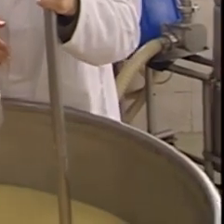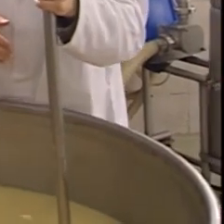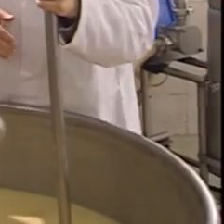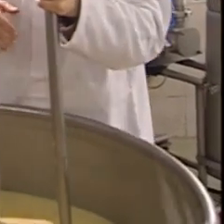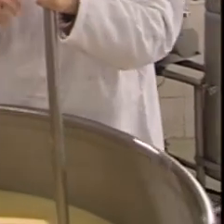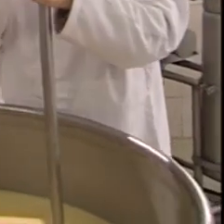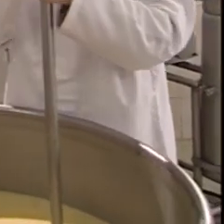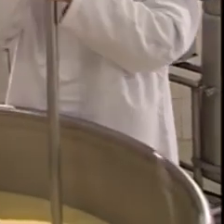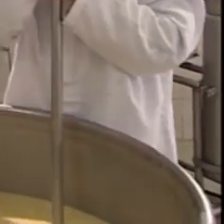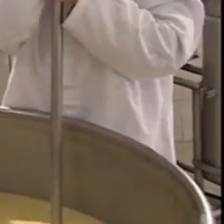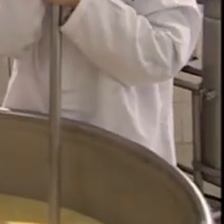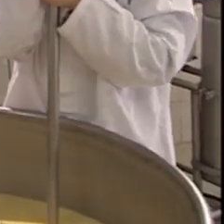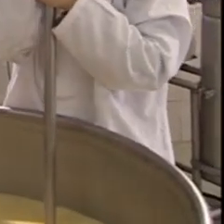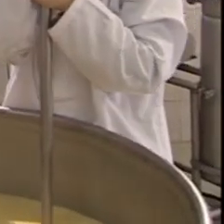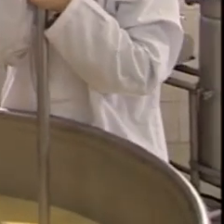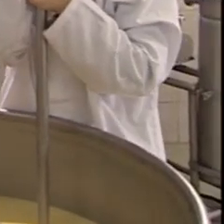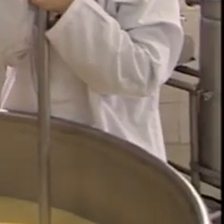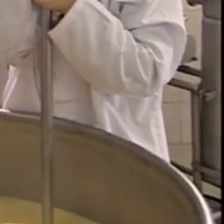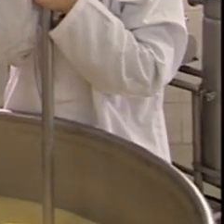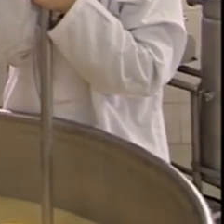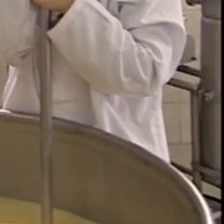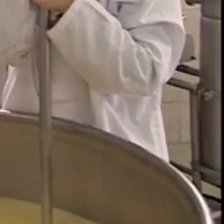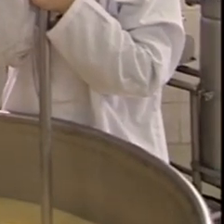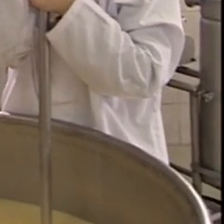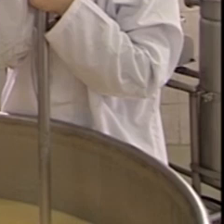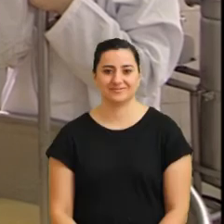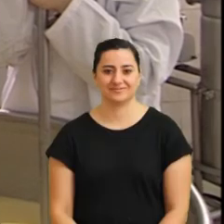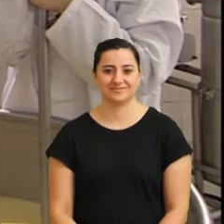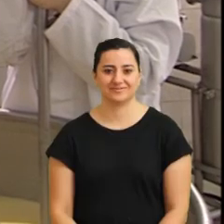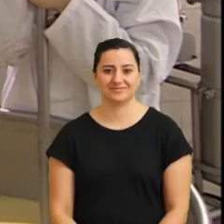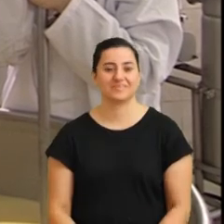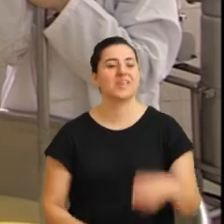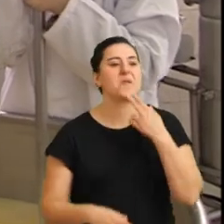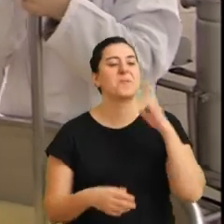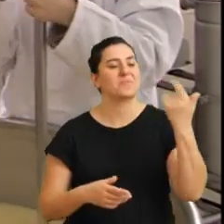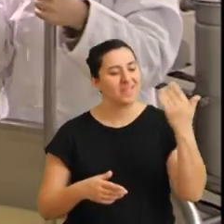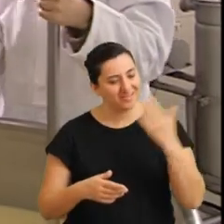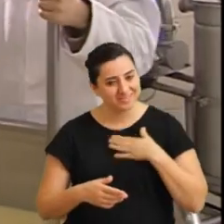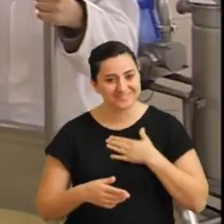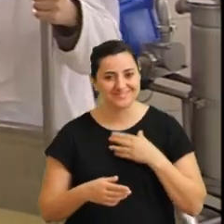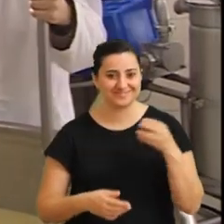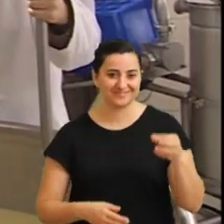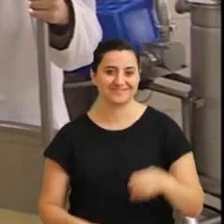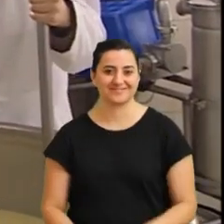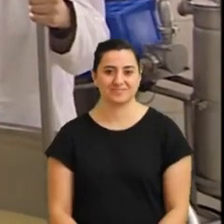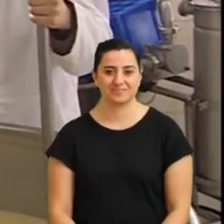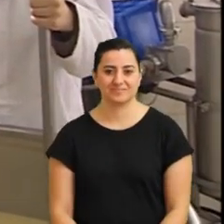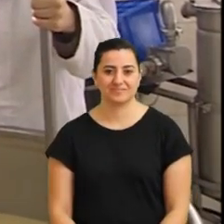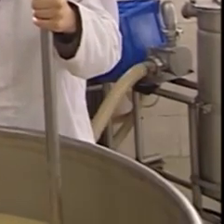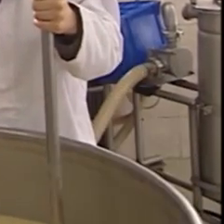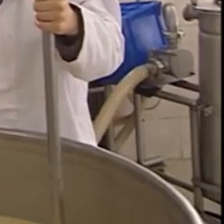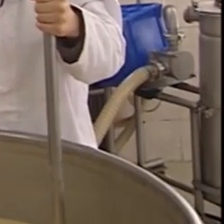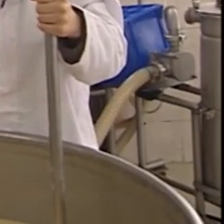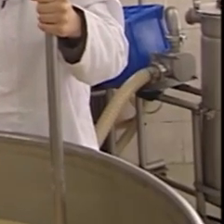Tamam içine düşme veriyorum. Bir maşrapa daha aldı. Gel ablacığım gel. Ha. Pelin